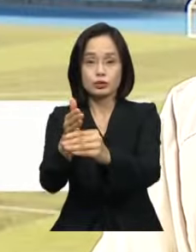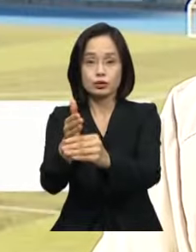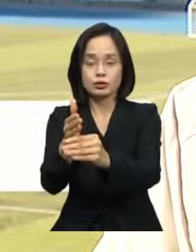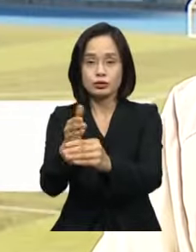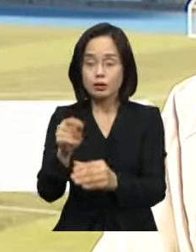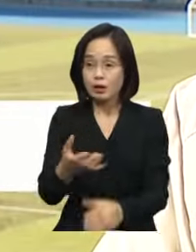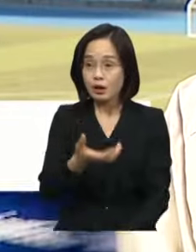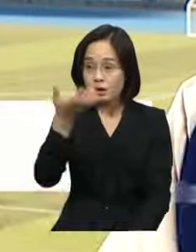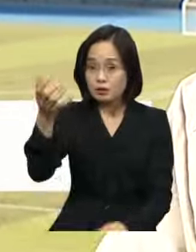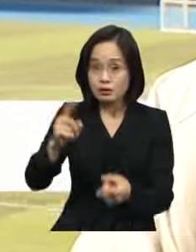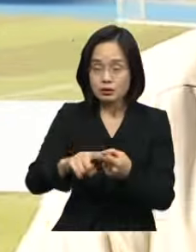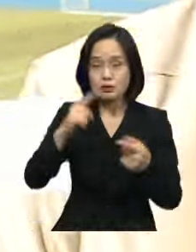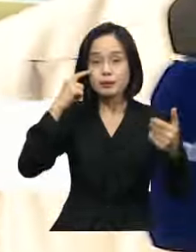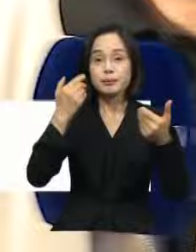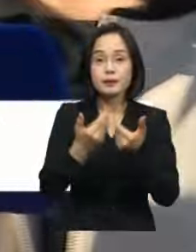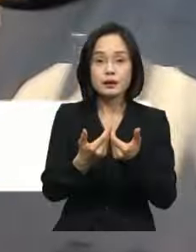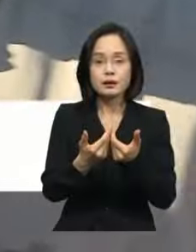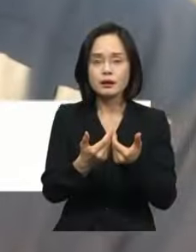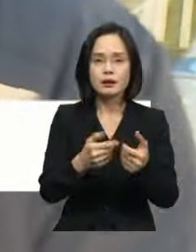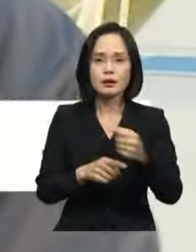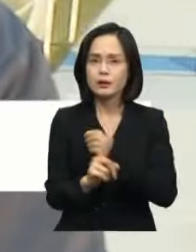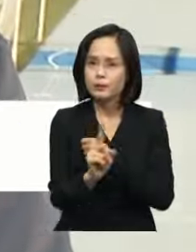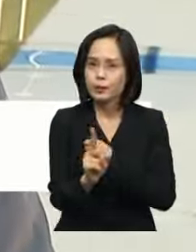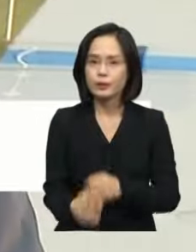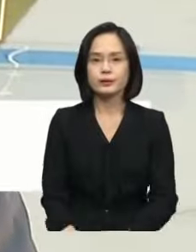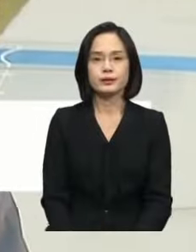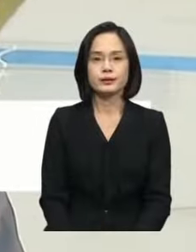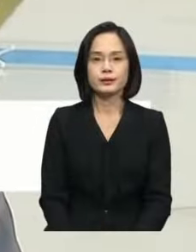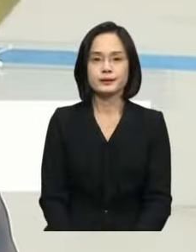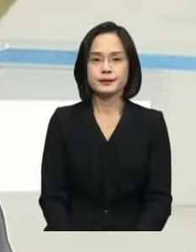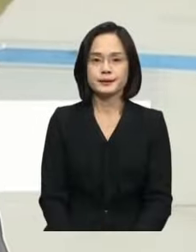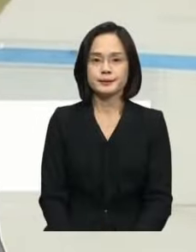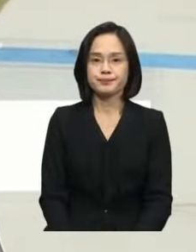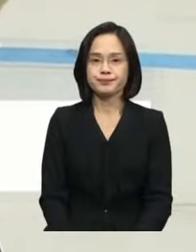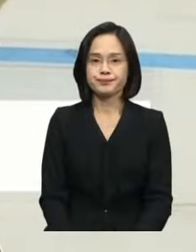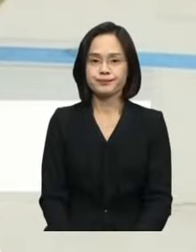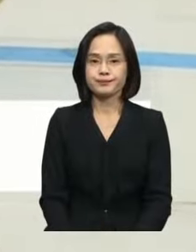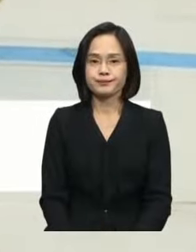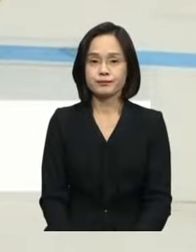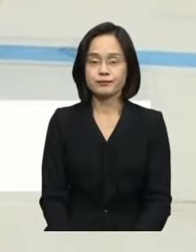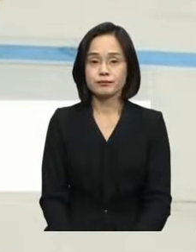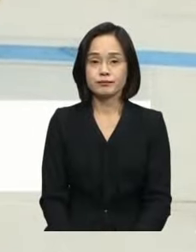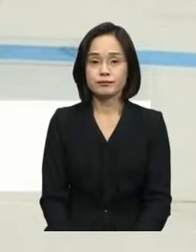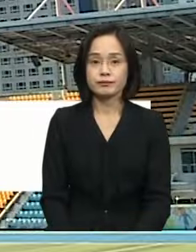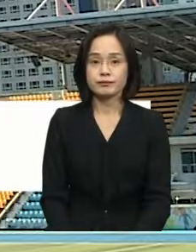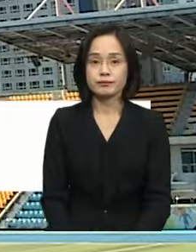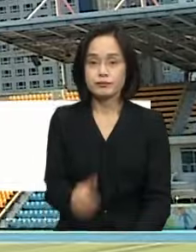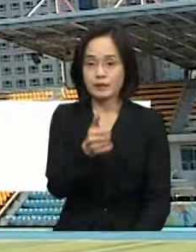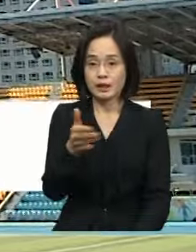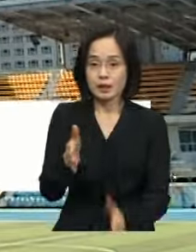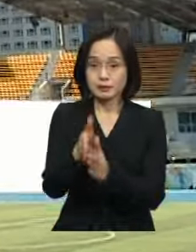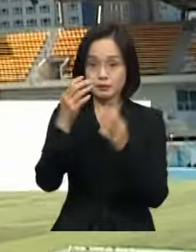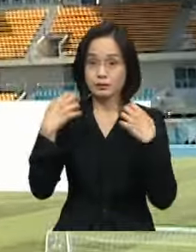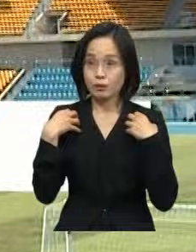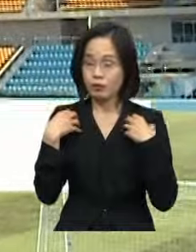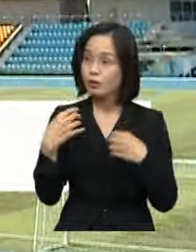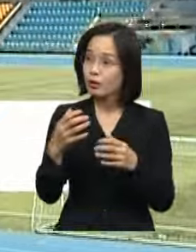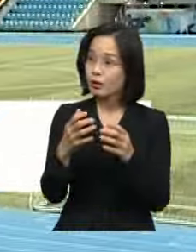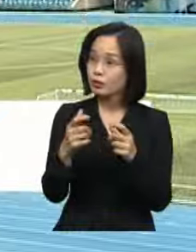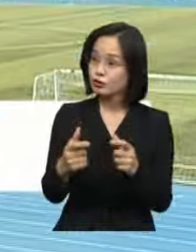이유가 뭘까요 예 일단 반대하는 이유는 주민 설명회가 먼저 진행되어서